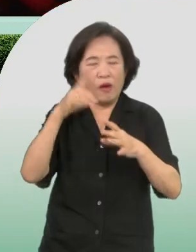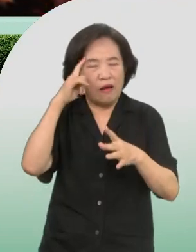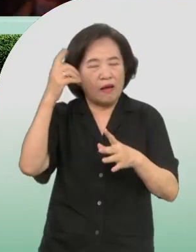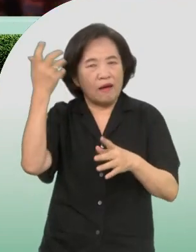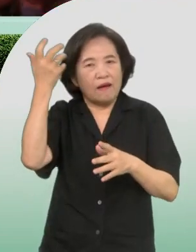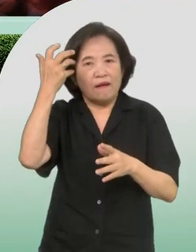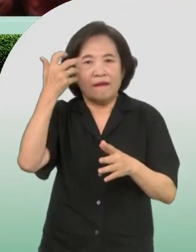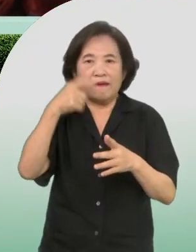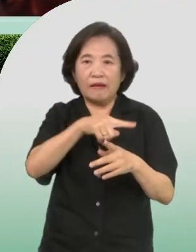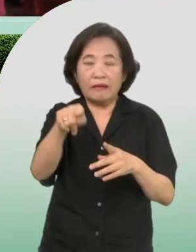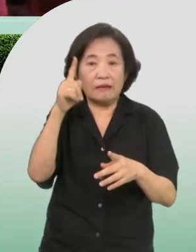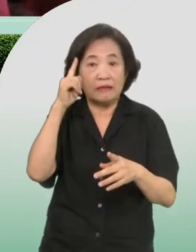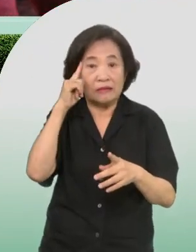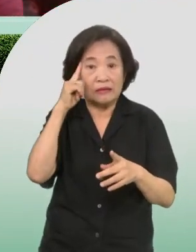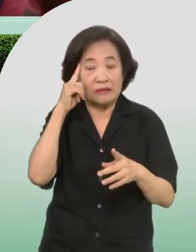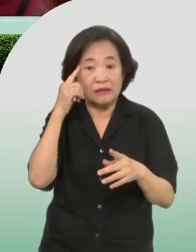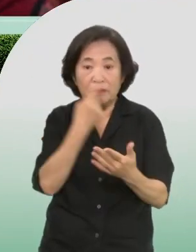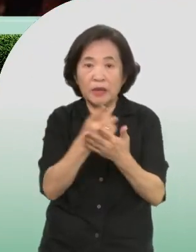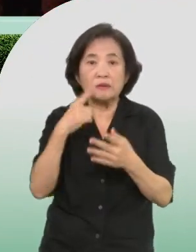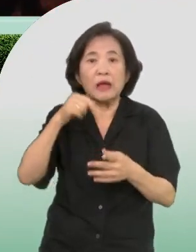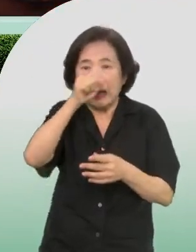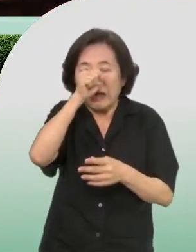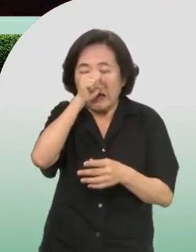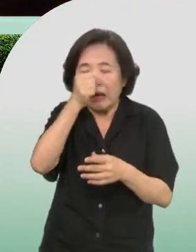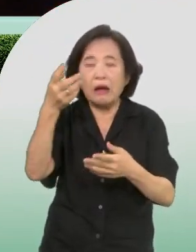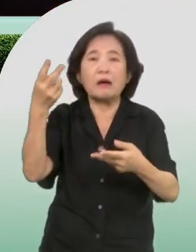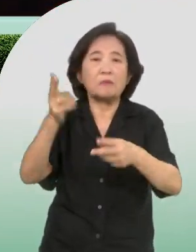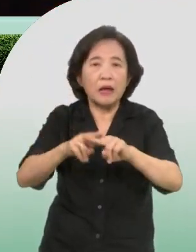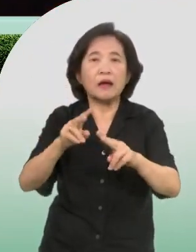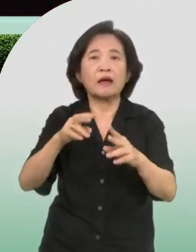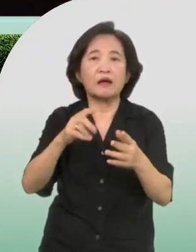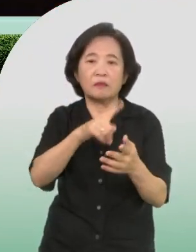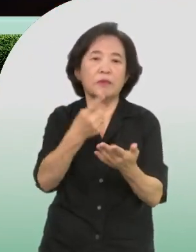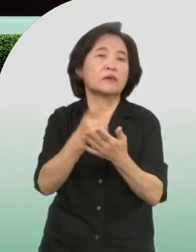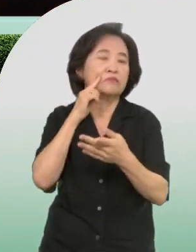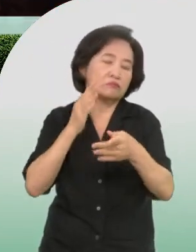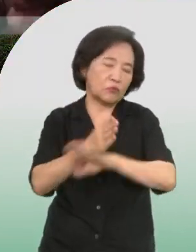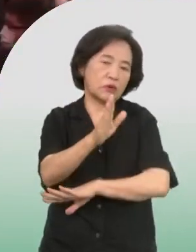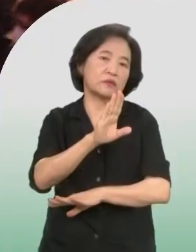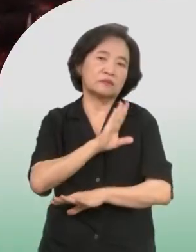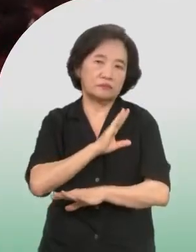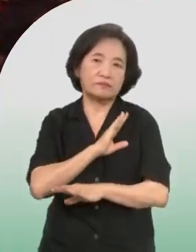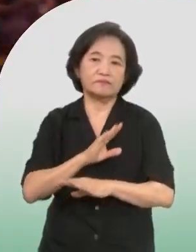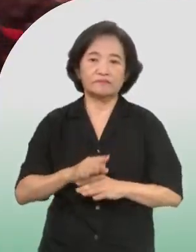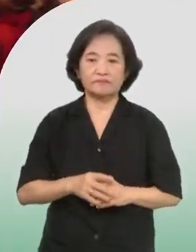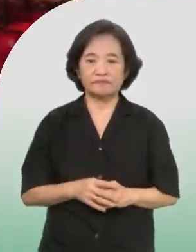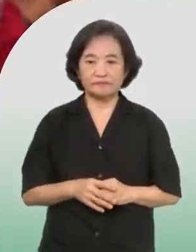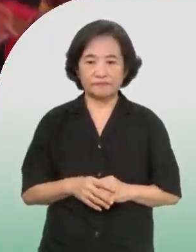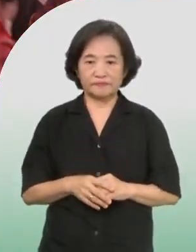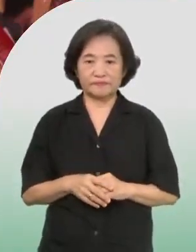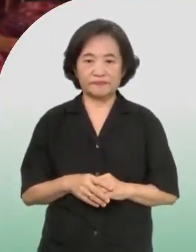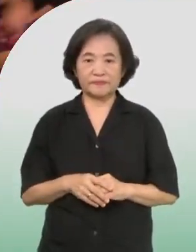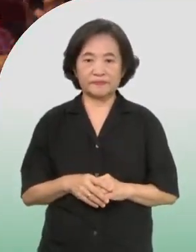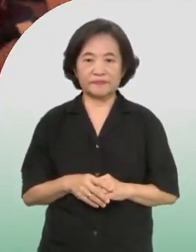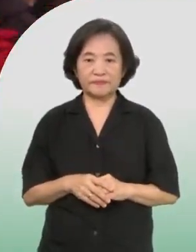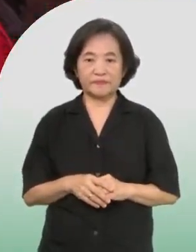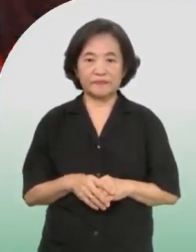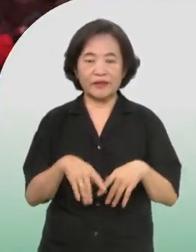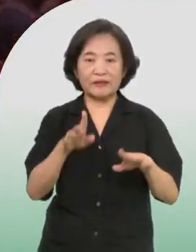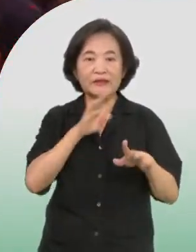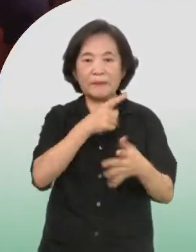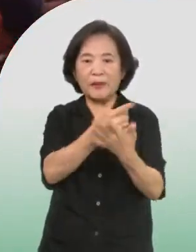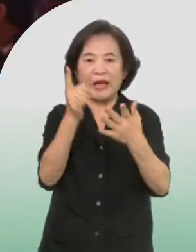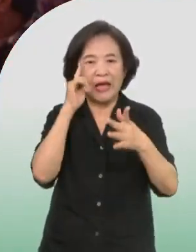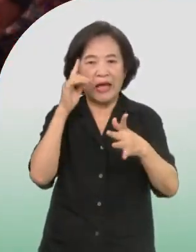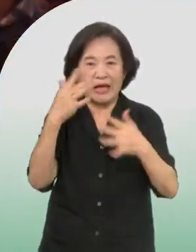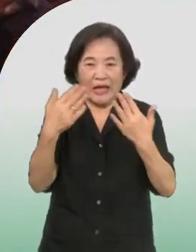国县长无人有不同意的条件下，就通过的。 请各位保持理性，不要